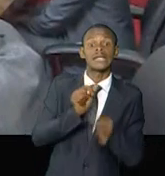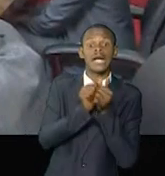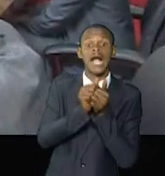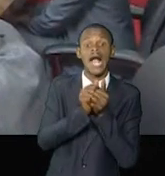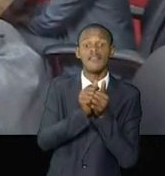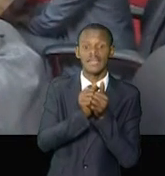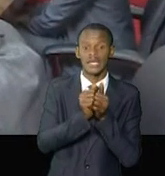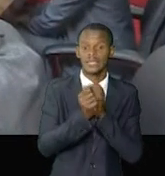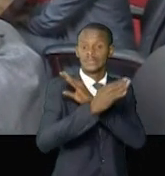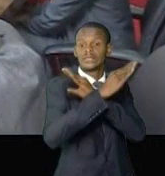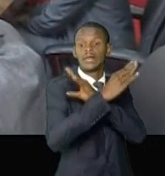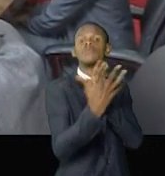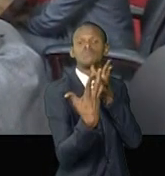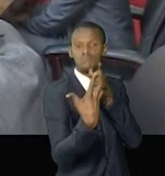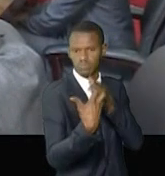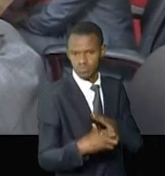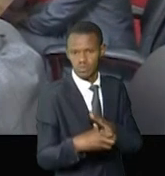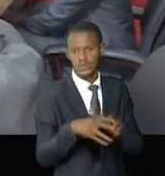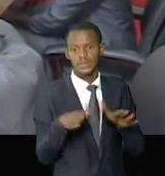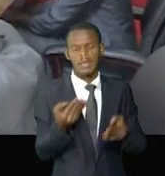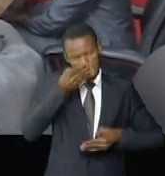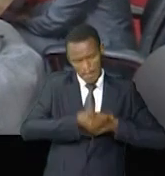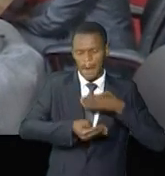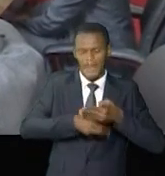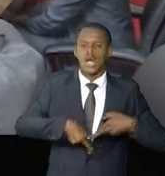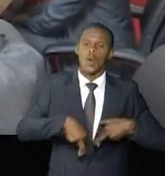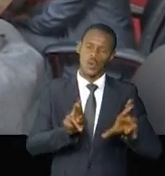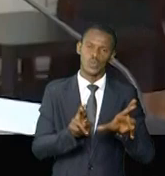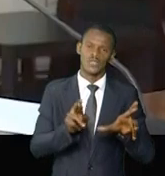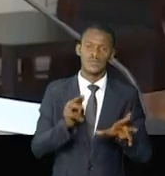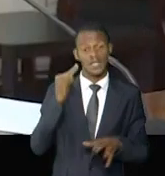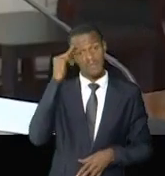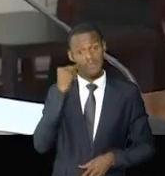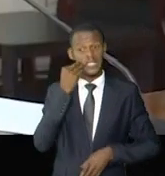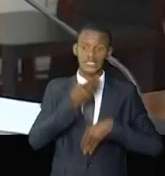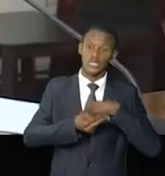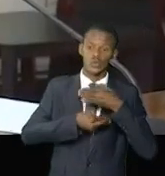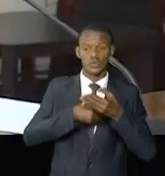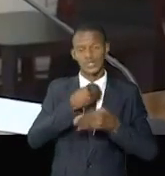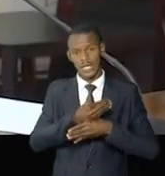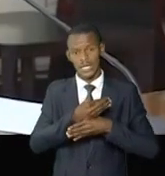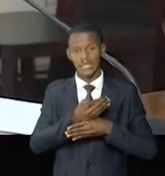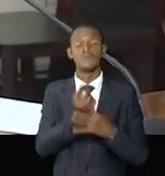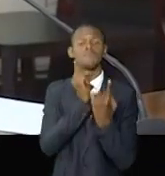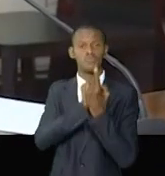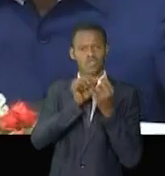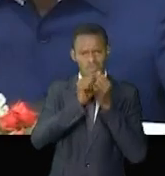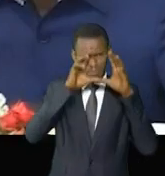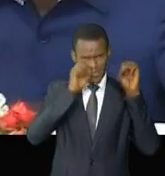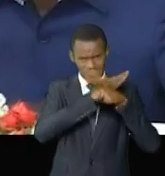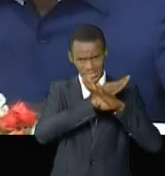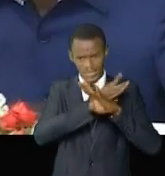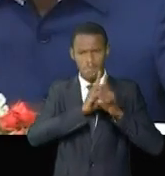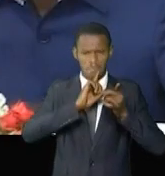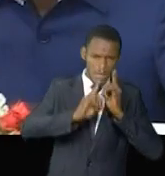cette délégation dépêchée par le chef de l'État, Willing Oppos, a à l'issue de cette audience rappelé la volonté politique des